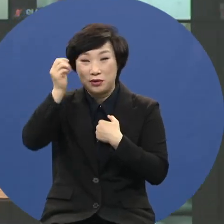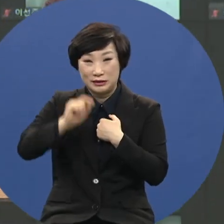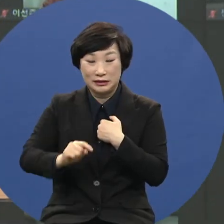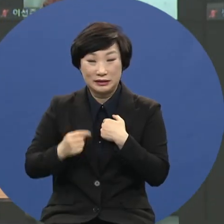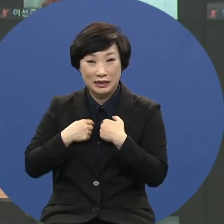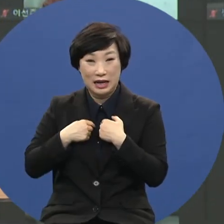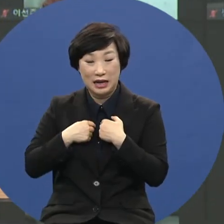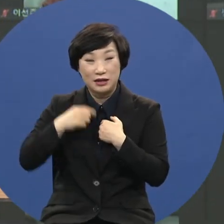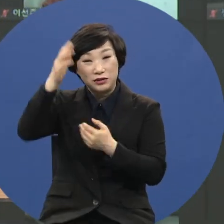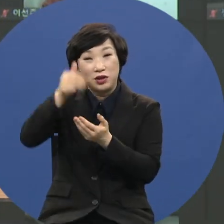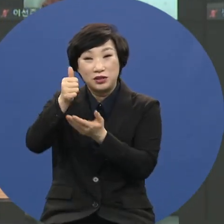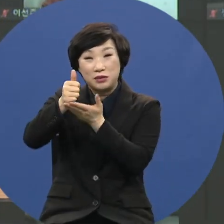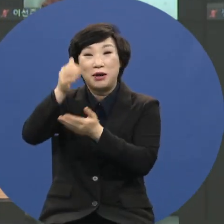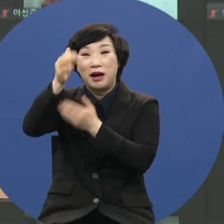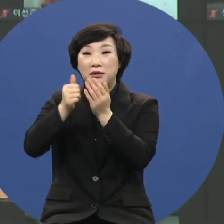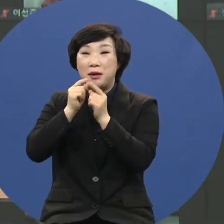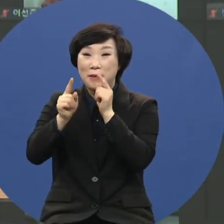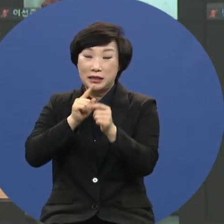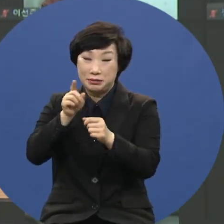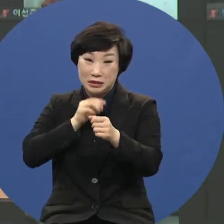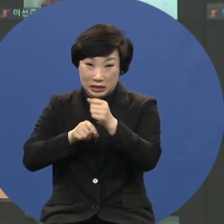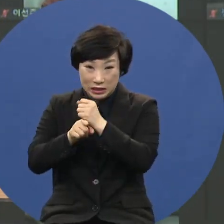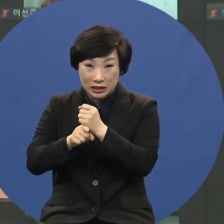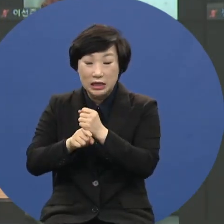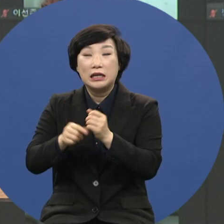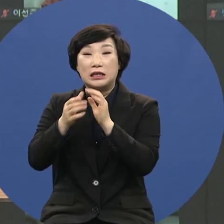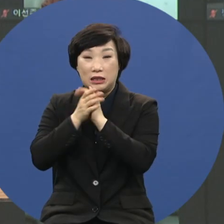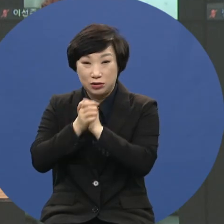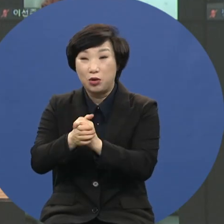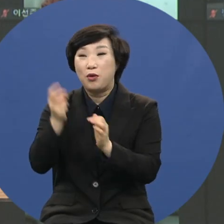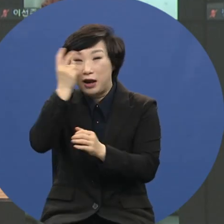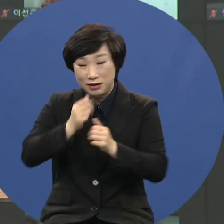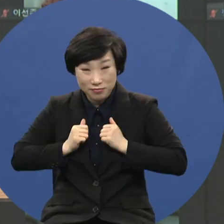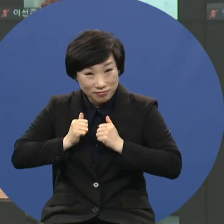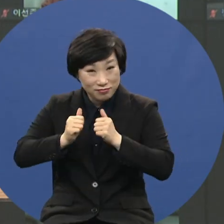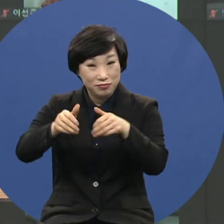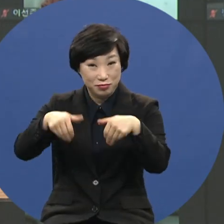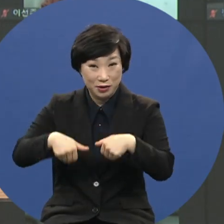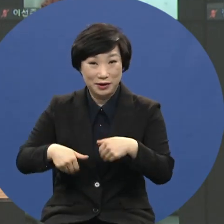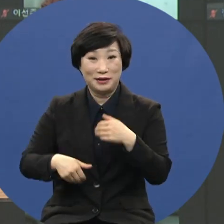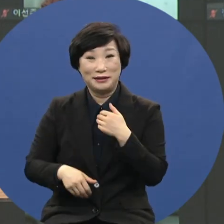영적으로 성령으로 말씀으로 진리로 기도로 관리 잘해라.